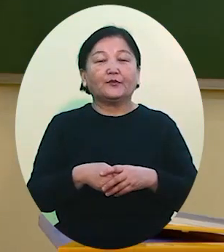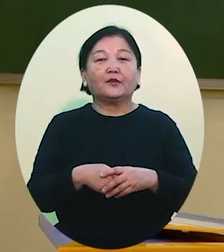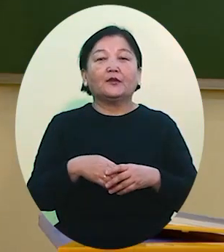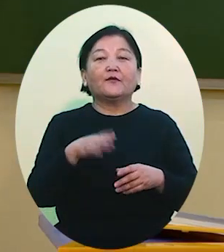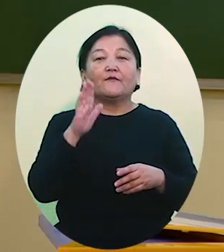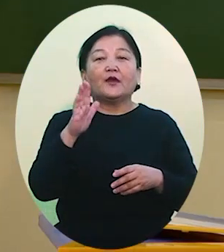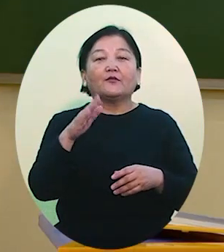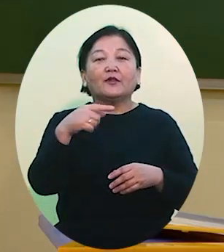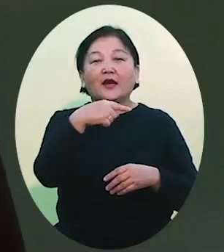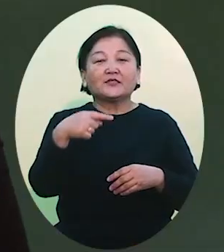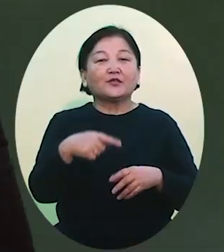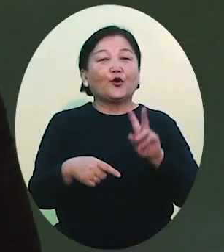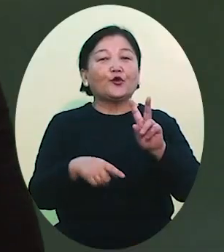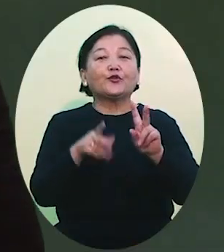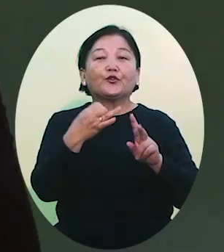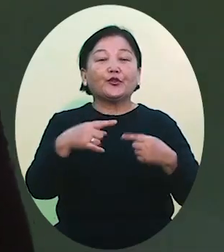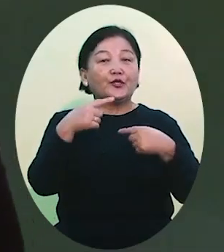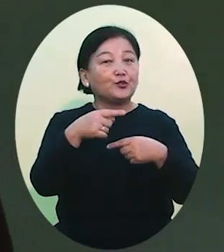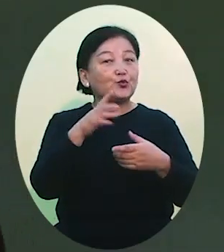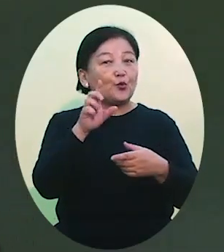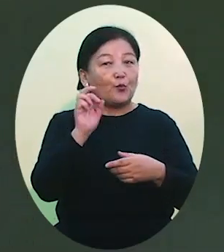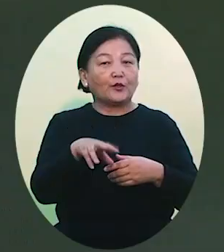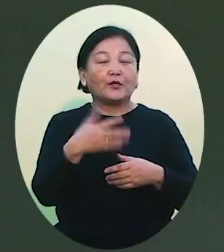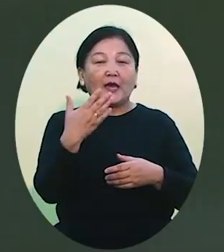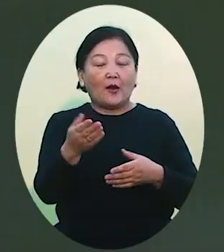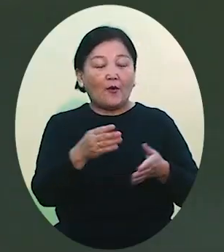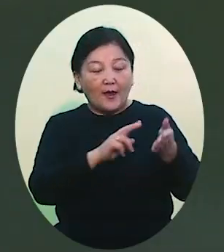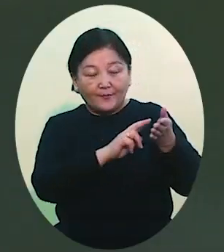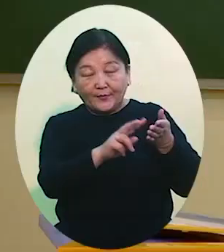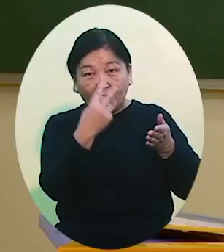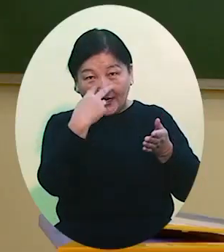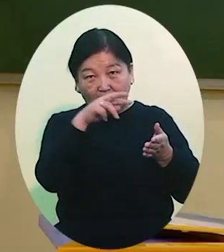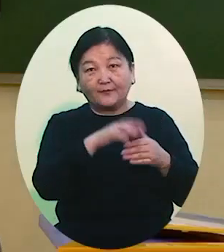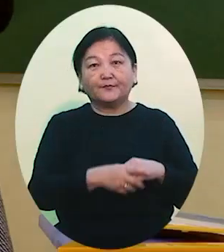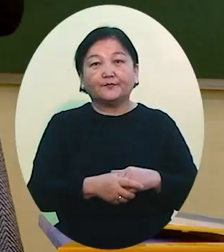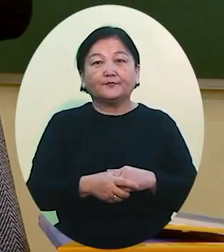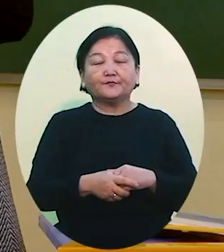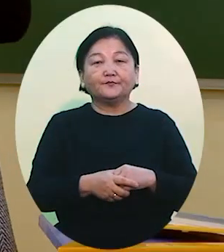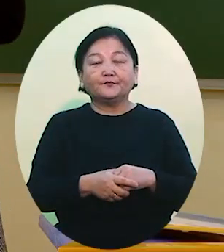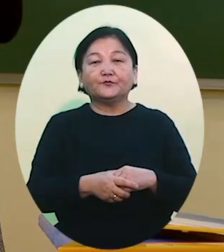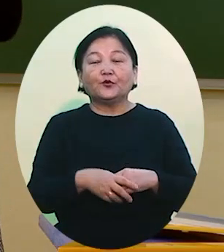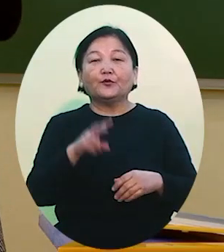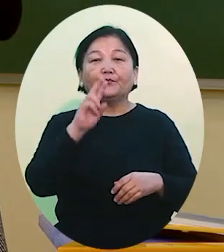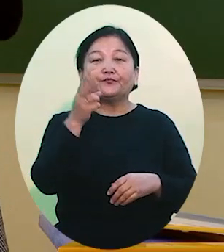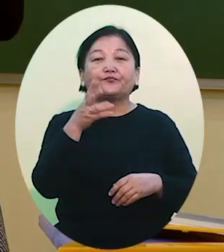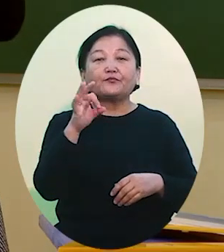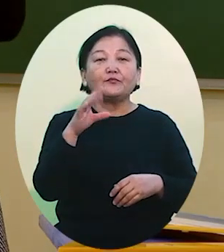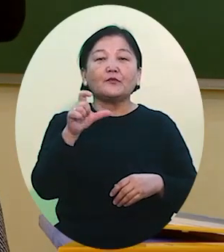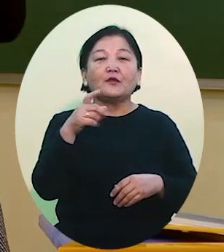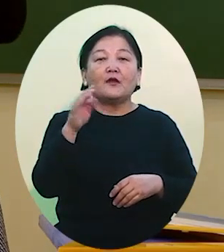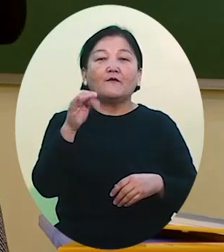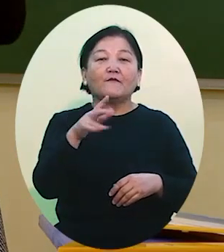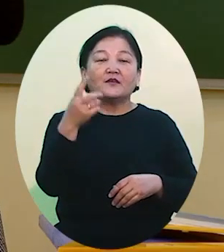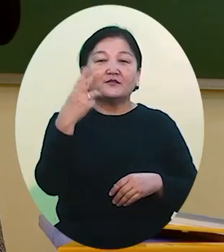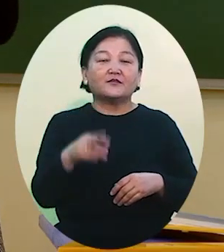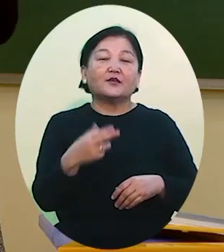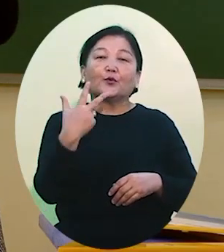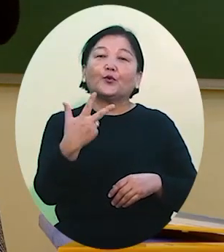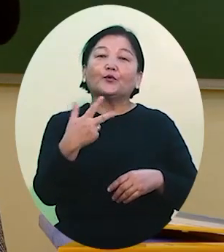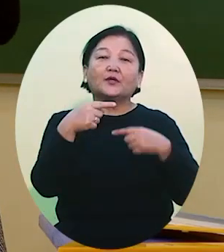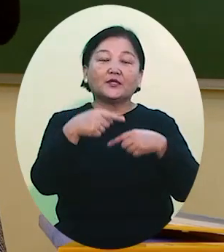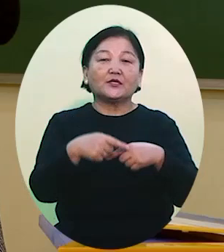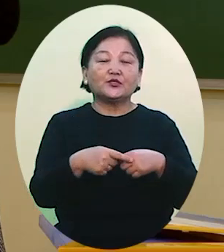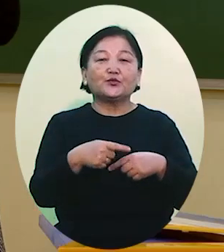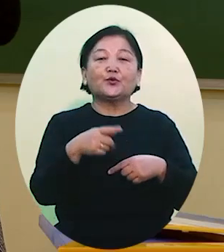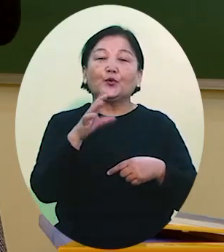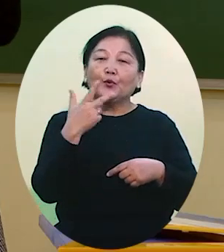b сул гишүүн нь тэгтэй тэнцүү юм байна. За дараагийн функц нь коэффициент нь k коэффициент нь хас 2-тэй тэнцүү, сул